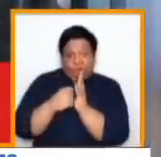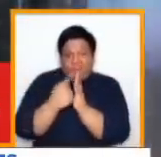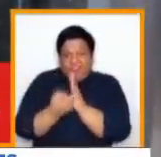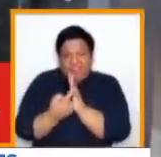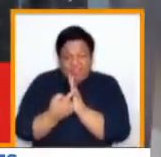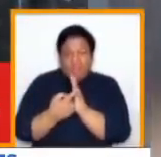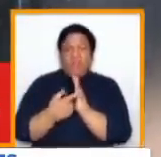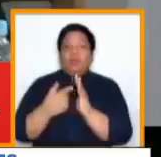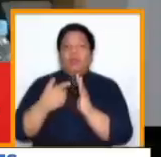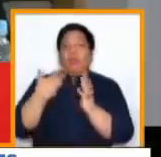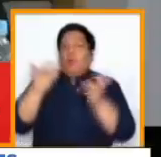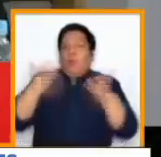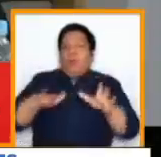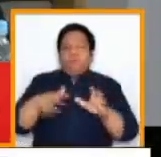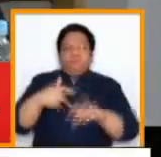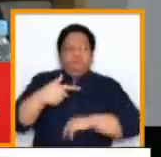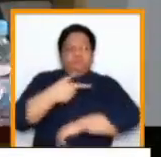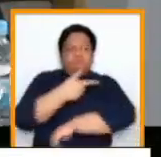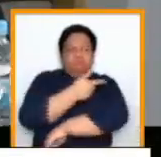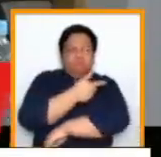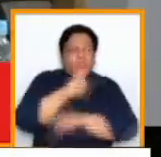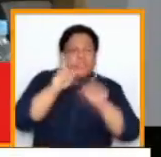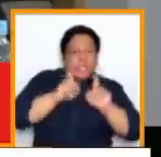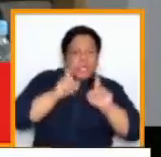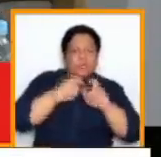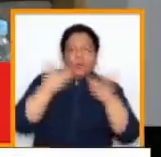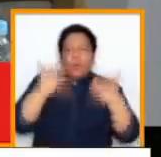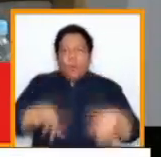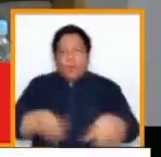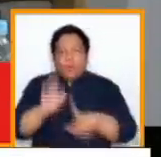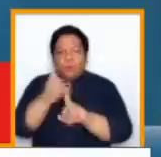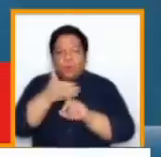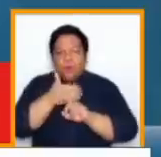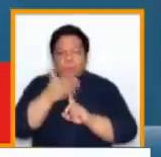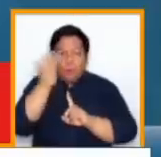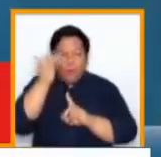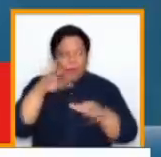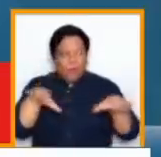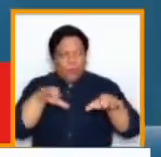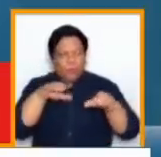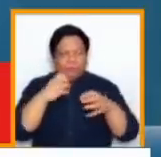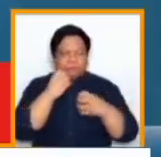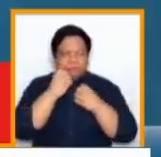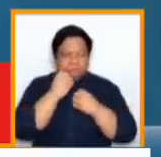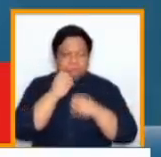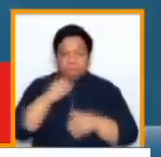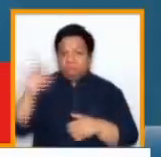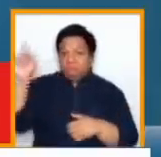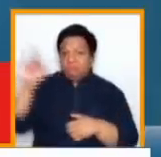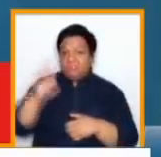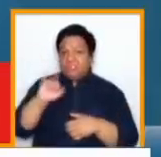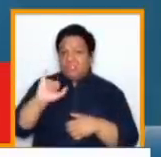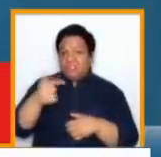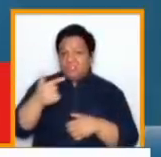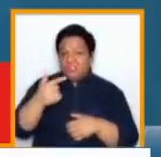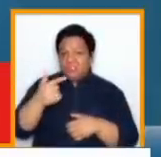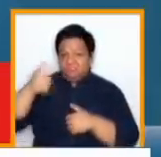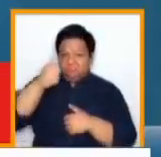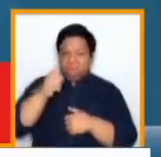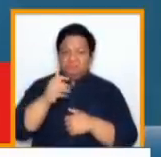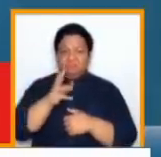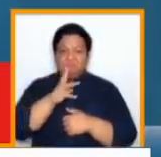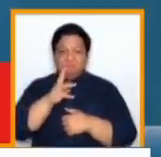kanila ng DILG. Ito po ay isang delikado na rason. Kung sakaling mahawa niya ang kanyang pamilya, mayroon